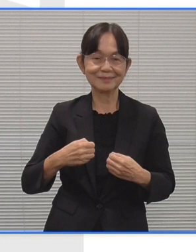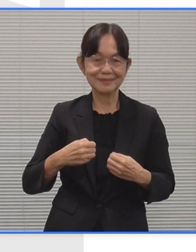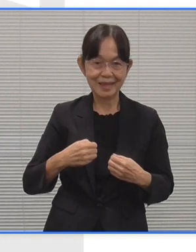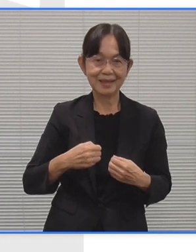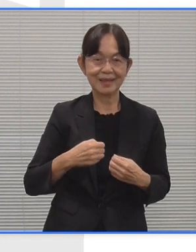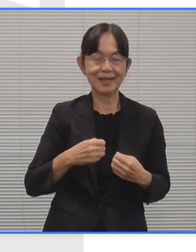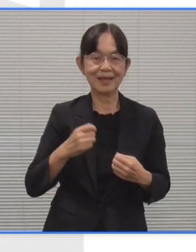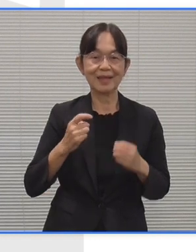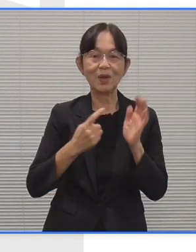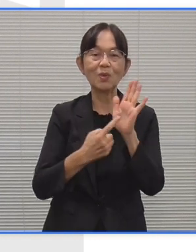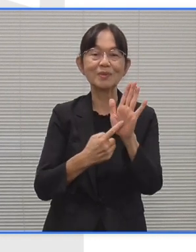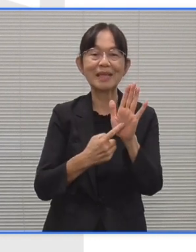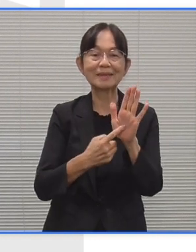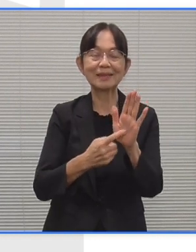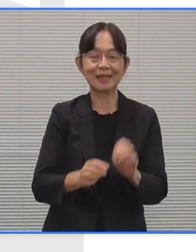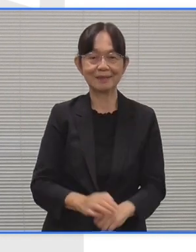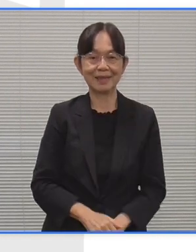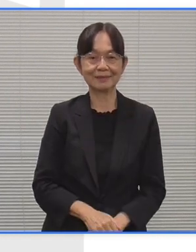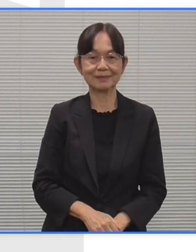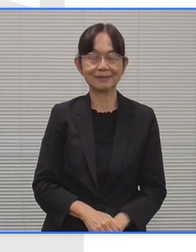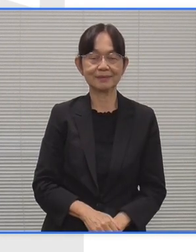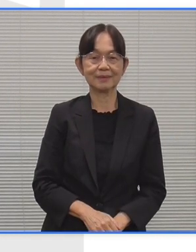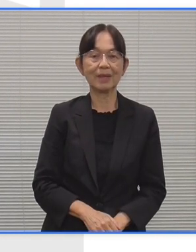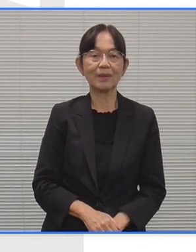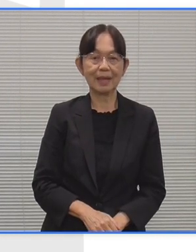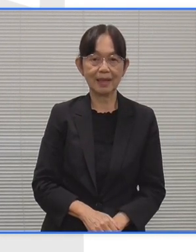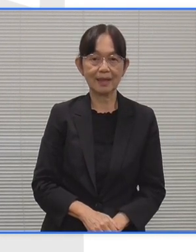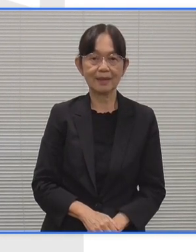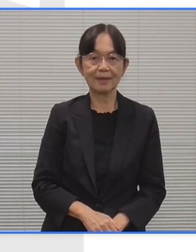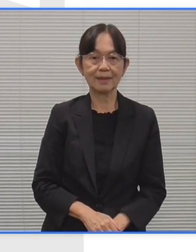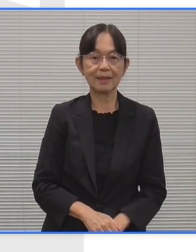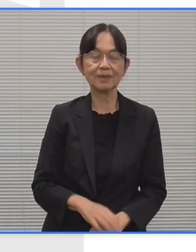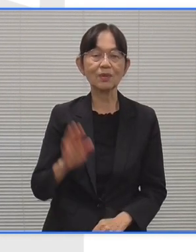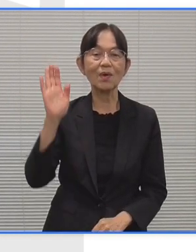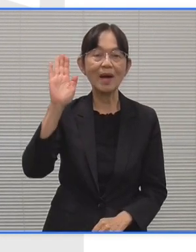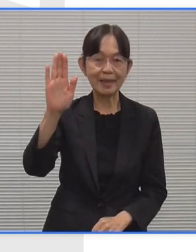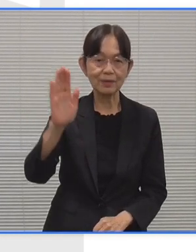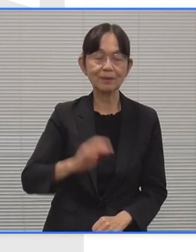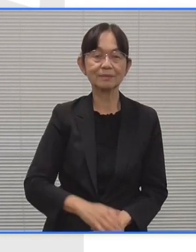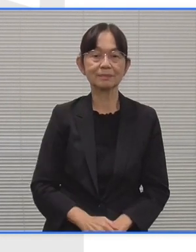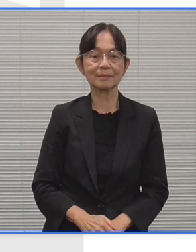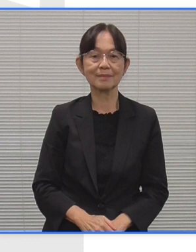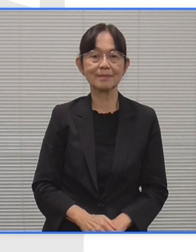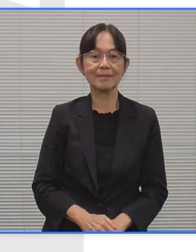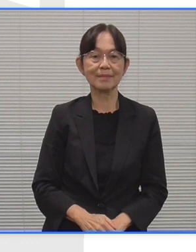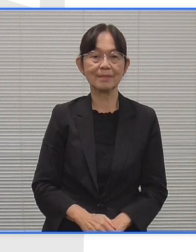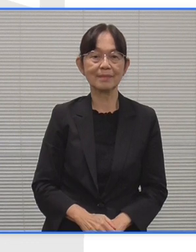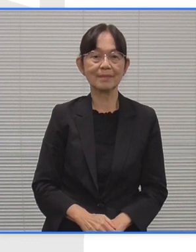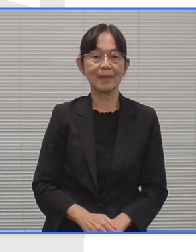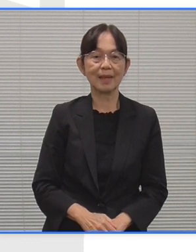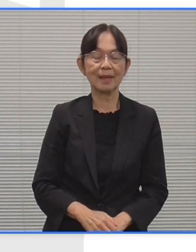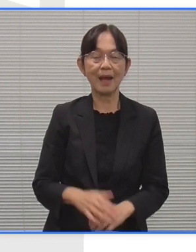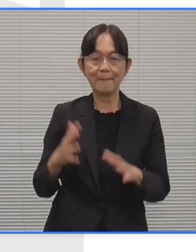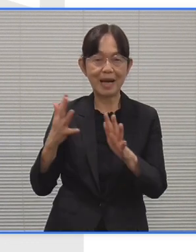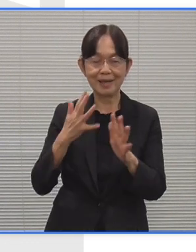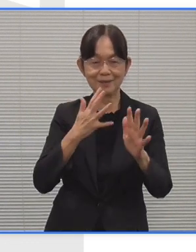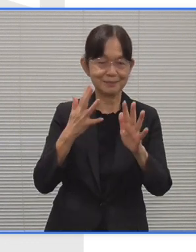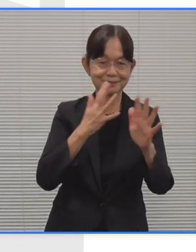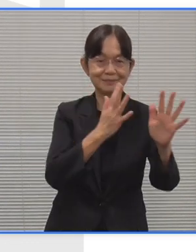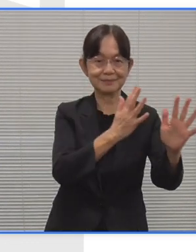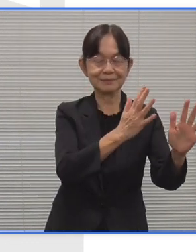ることにしております。それからその後ですね、パレード、そ